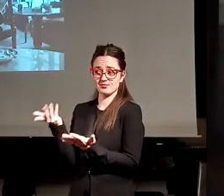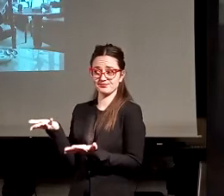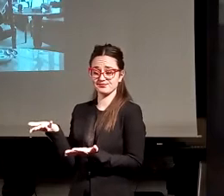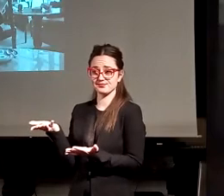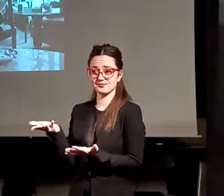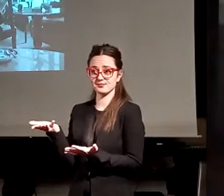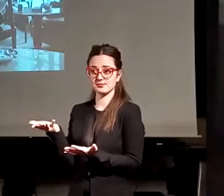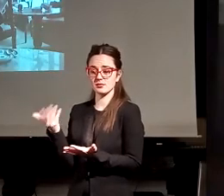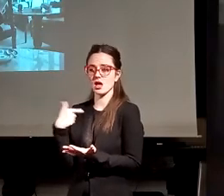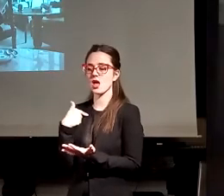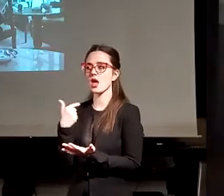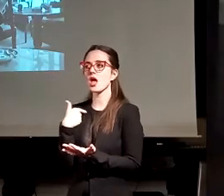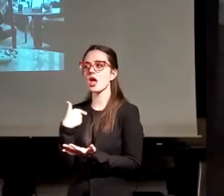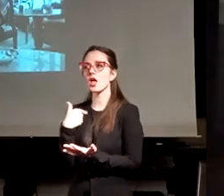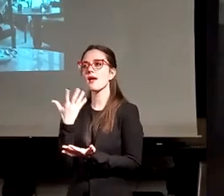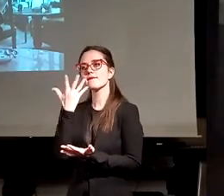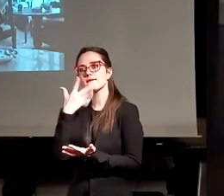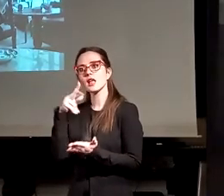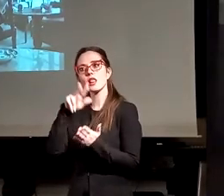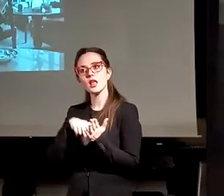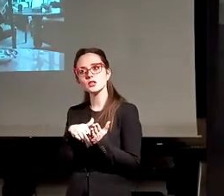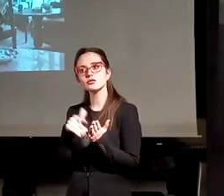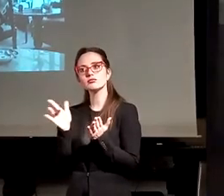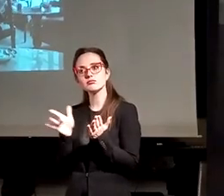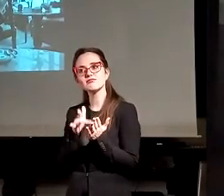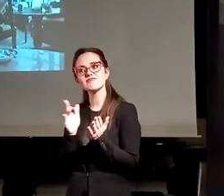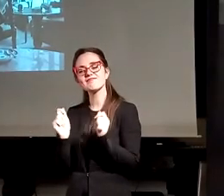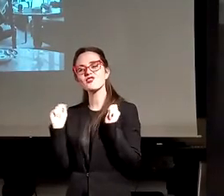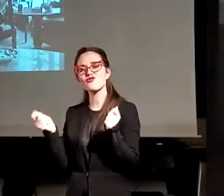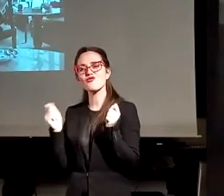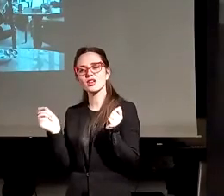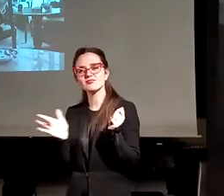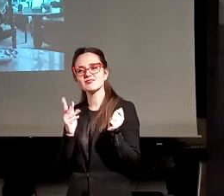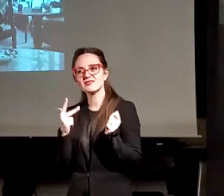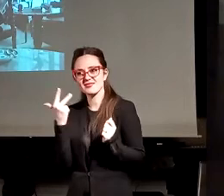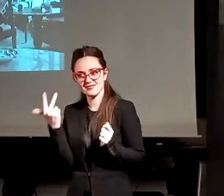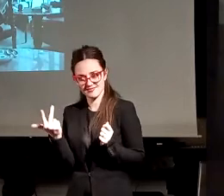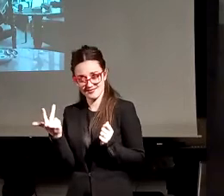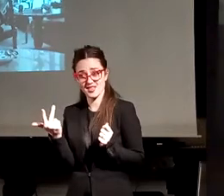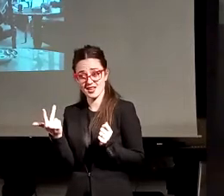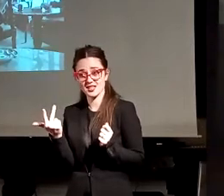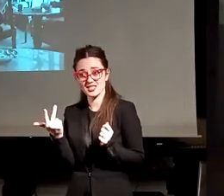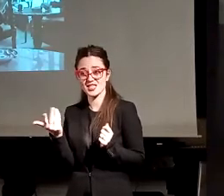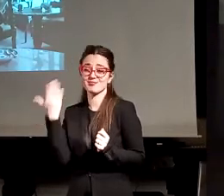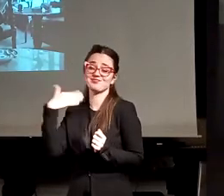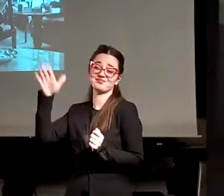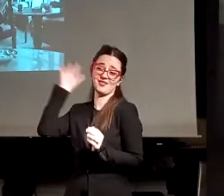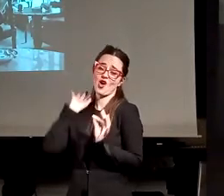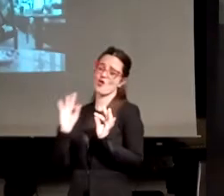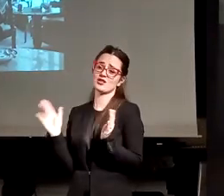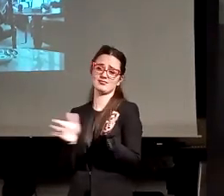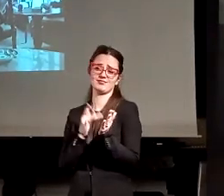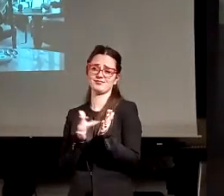però la leva leggere terze pagine ma quando avete altre pagine stavano dove dicevano di essere io la sera